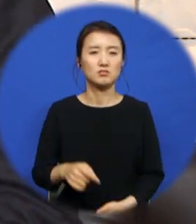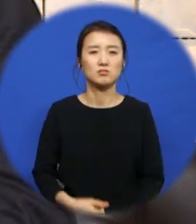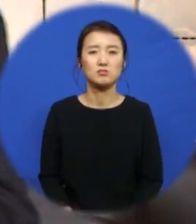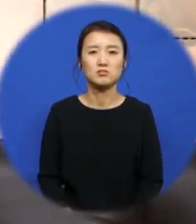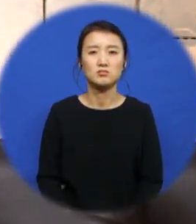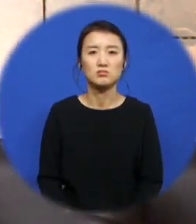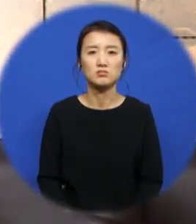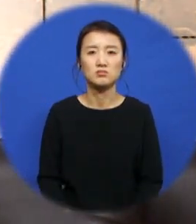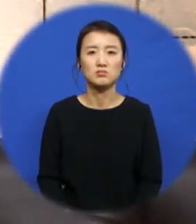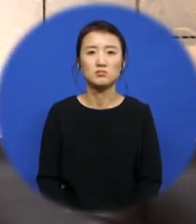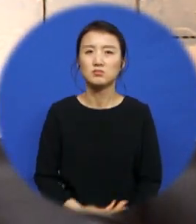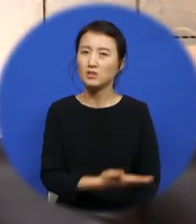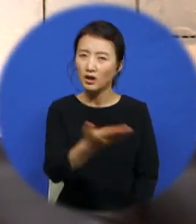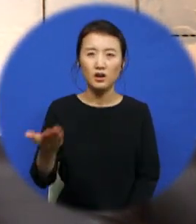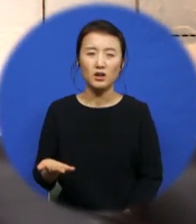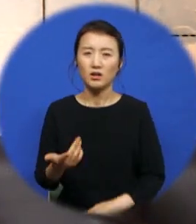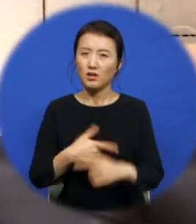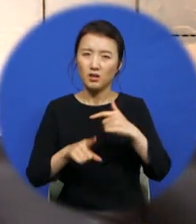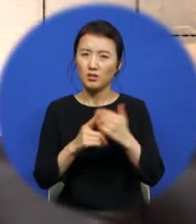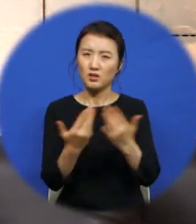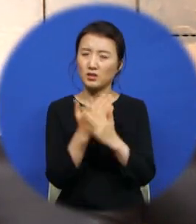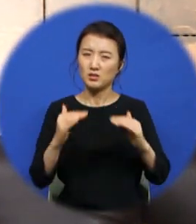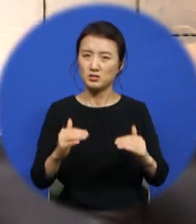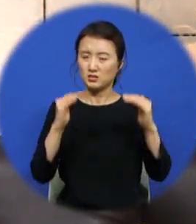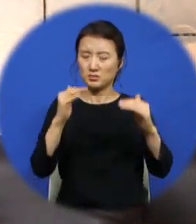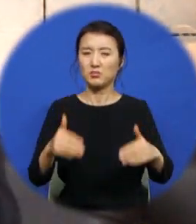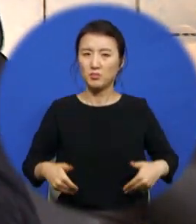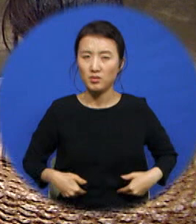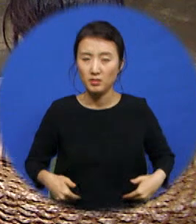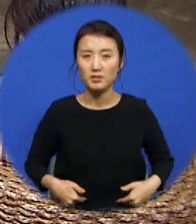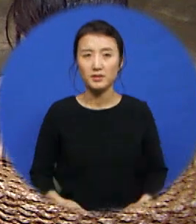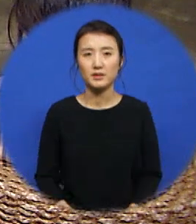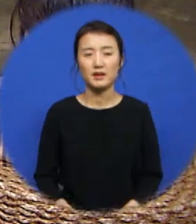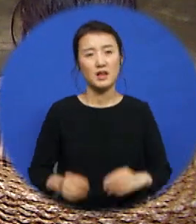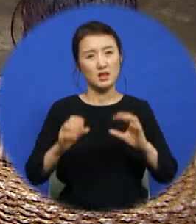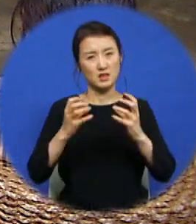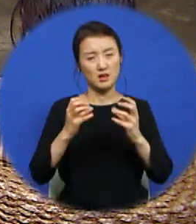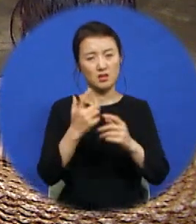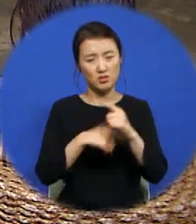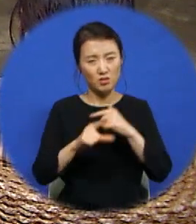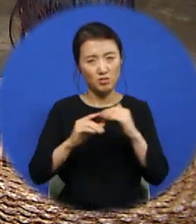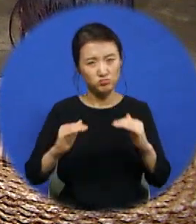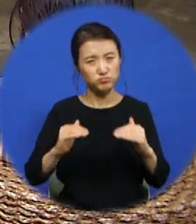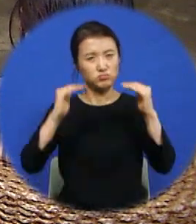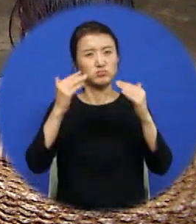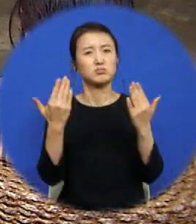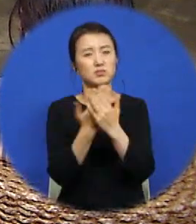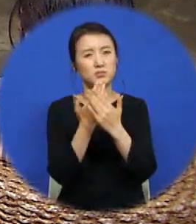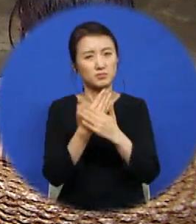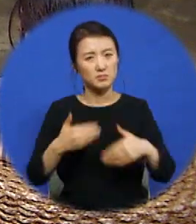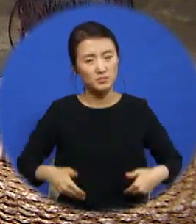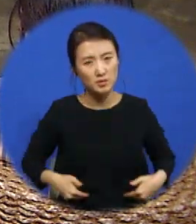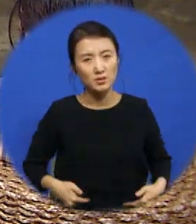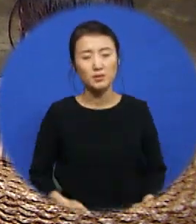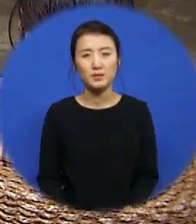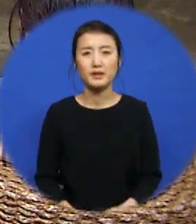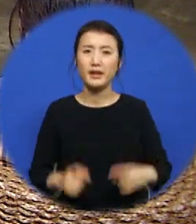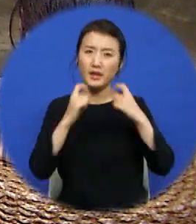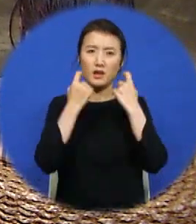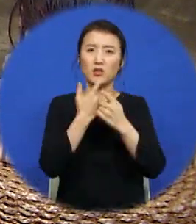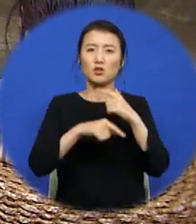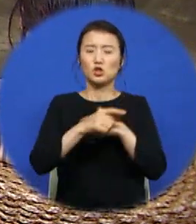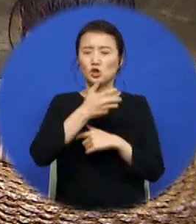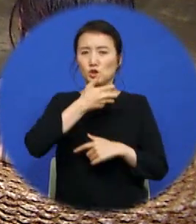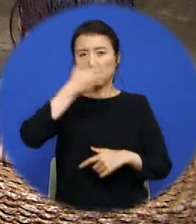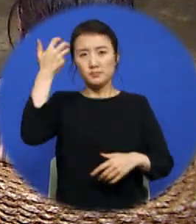우리 수준 좀 놉시다 아 아 나라 수 좀 높이고 개인도 조금 더 있게 원대한 꿈을 꾸는